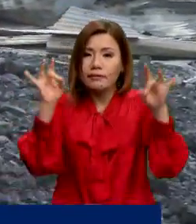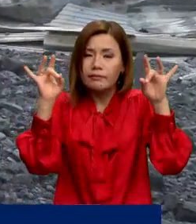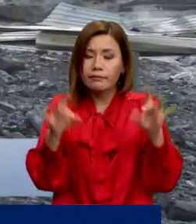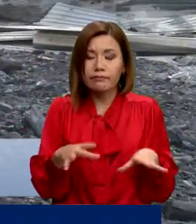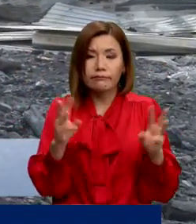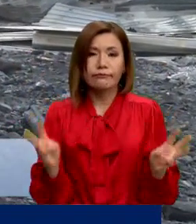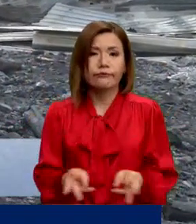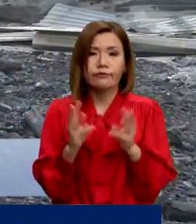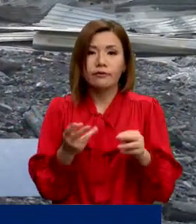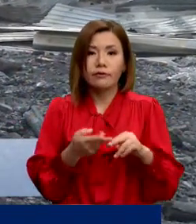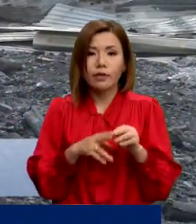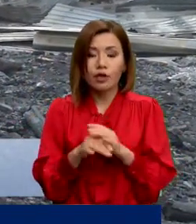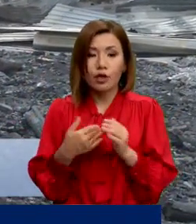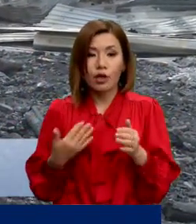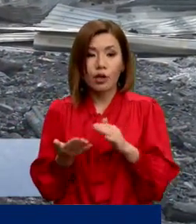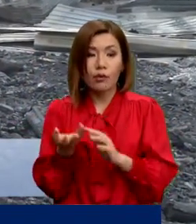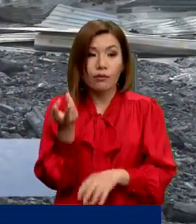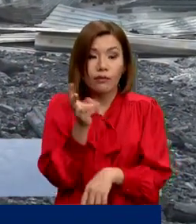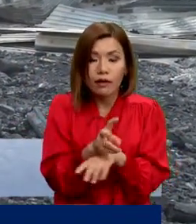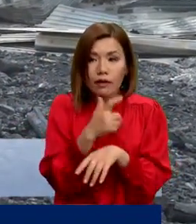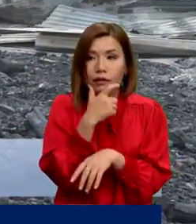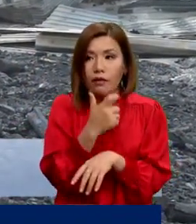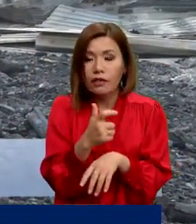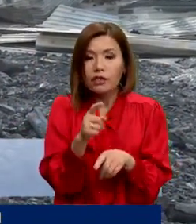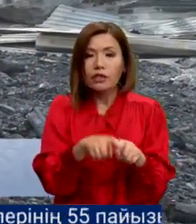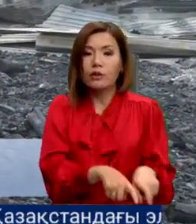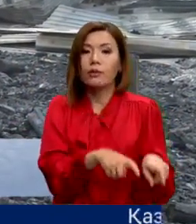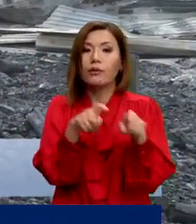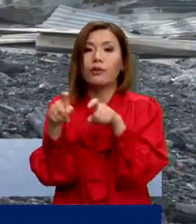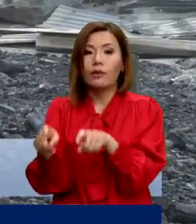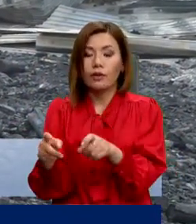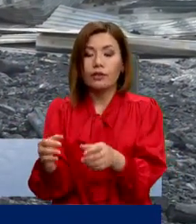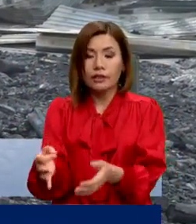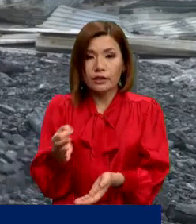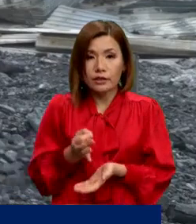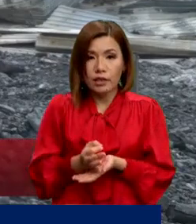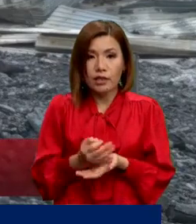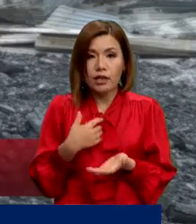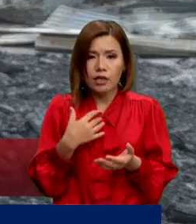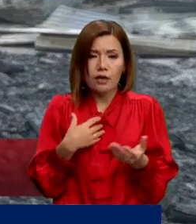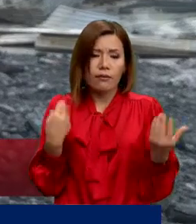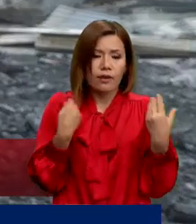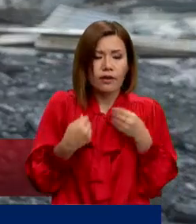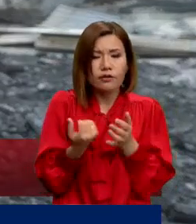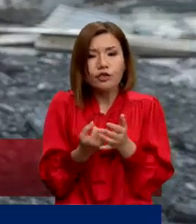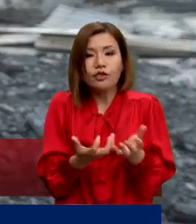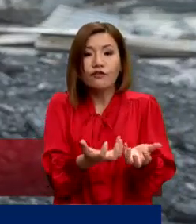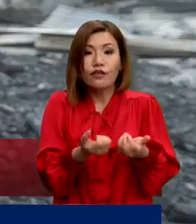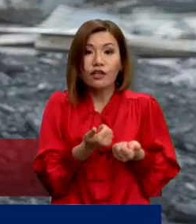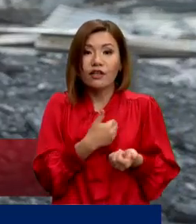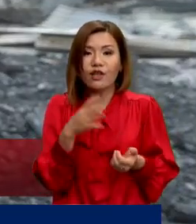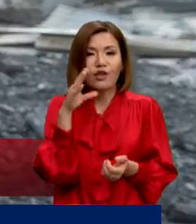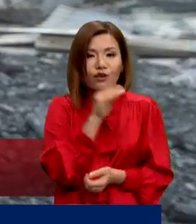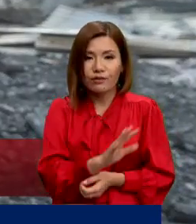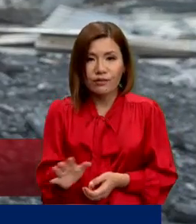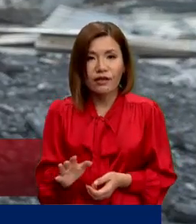внезапно. Я домой приехал, сказали эвакуироваться. Я пока вот зимние вещи что-то хотел взять, даже не